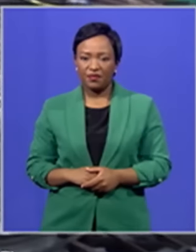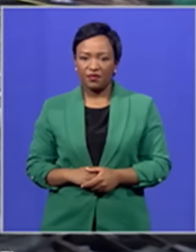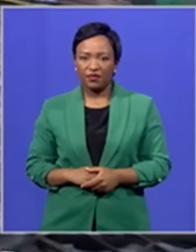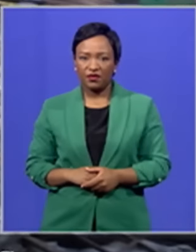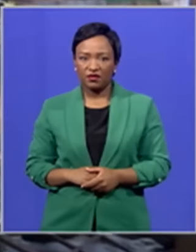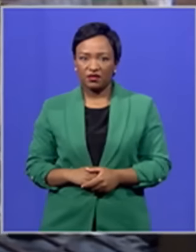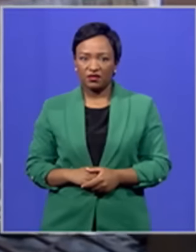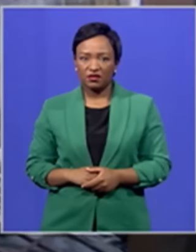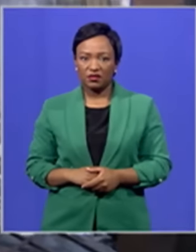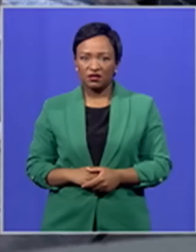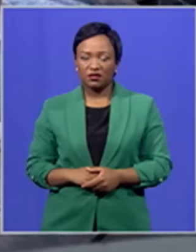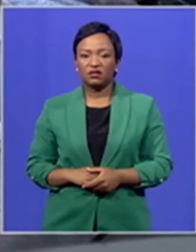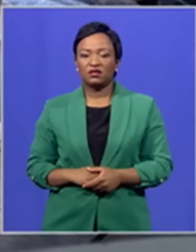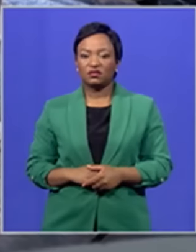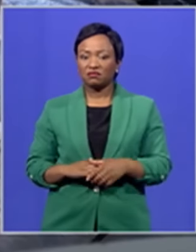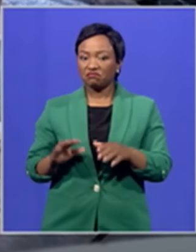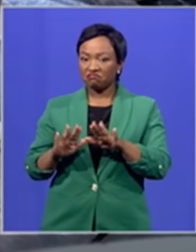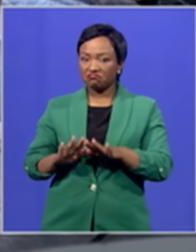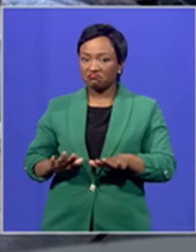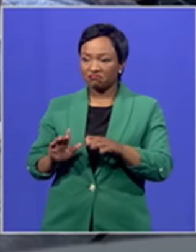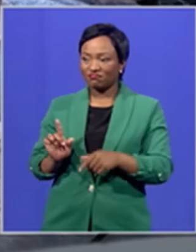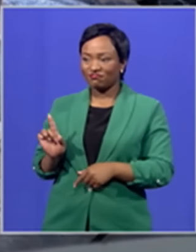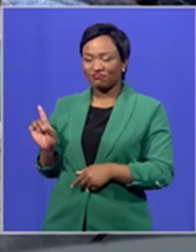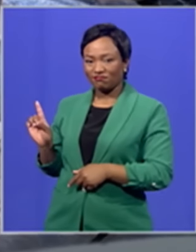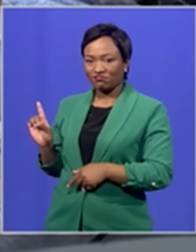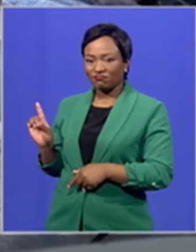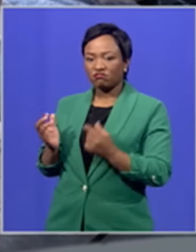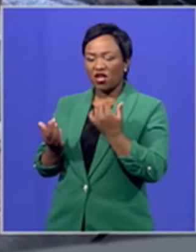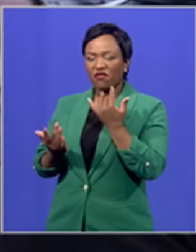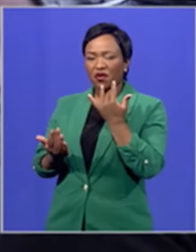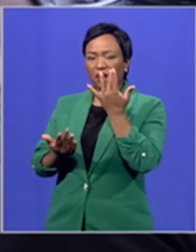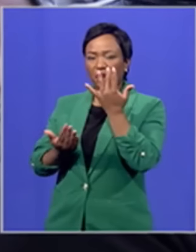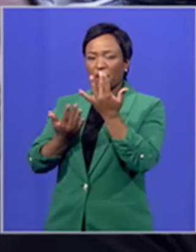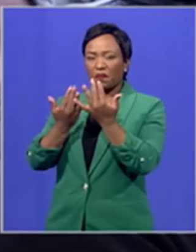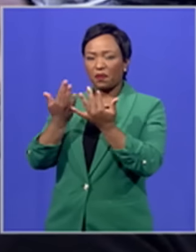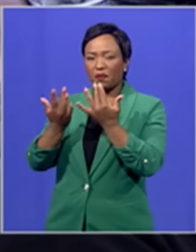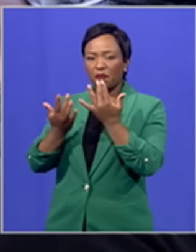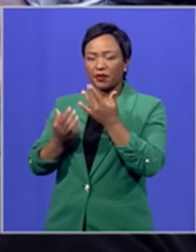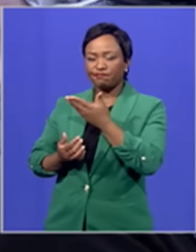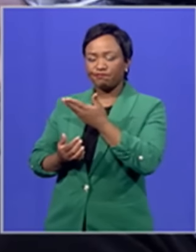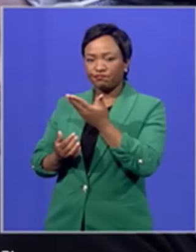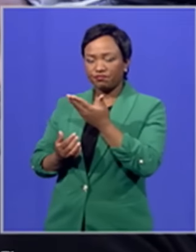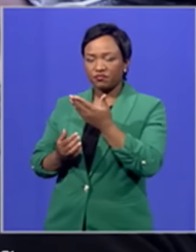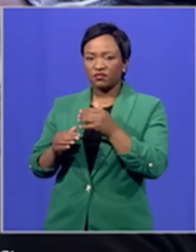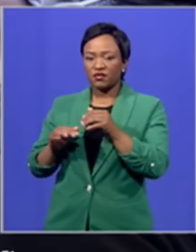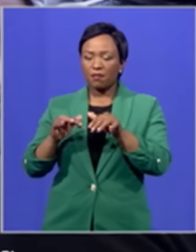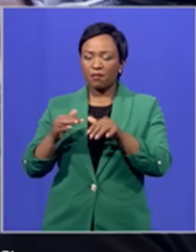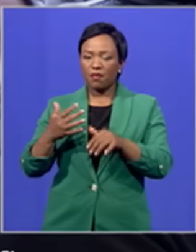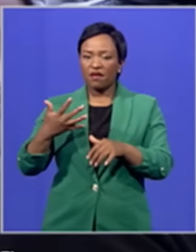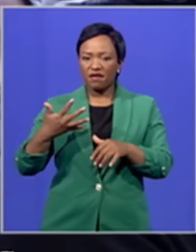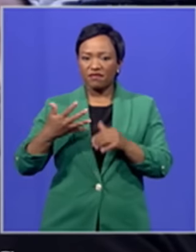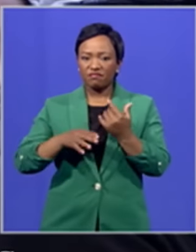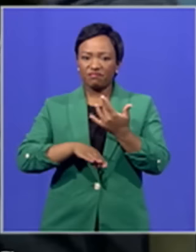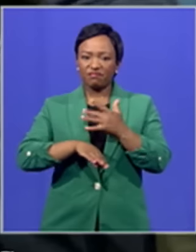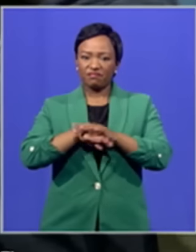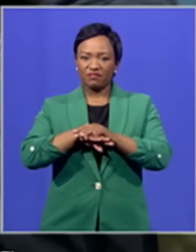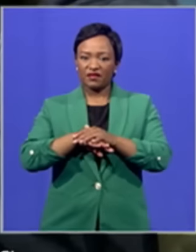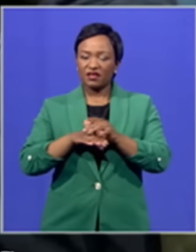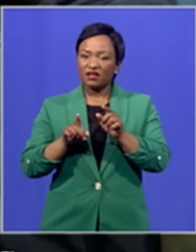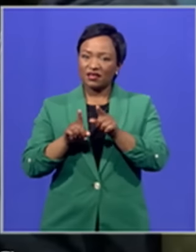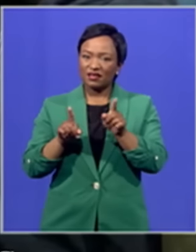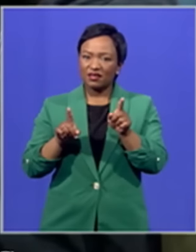Ha ke mašaledi a lefelo leo le bego e le legae la lelapa la batho ba bahlano go ya le ka yo a di bonego ka mahlo. Tiragalo ye